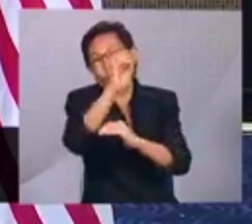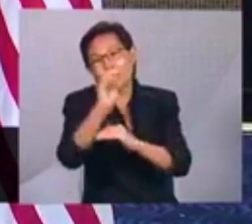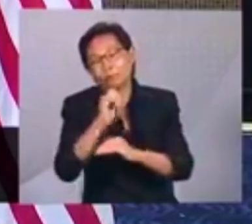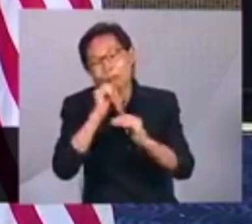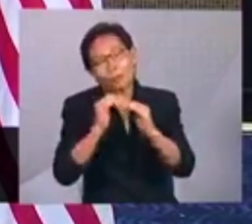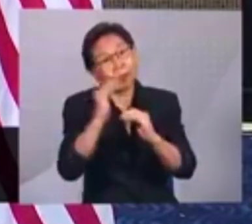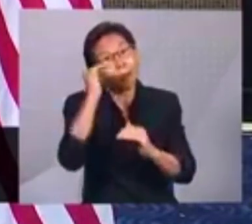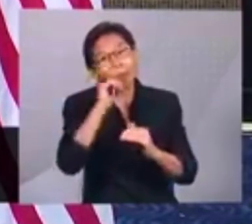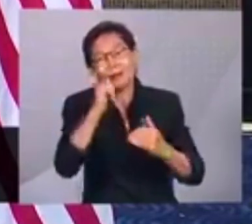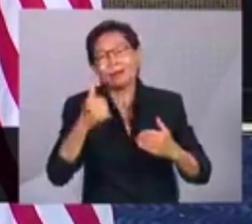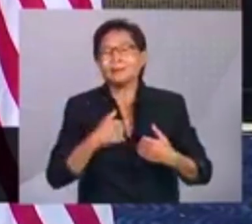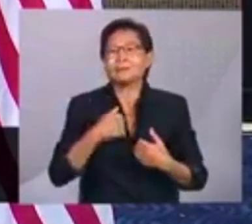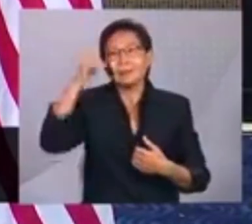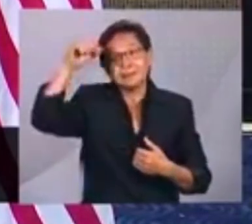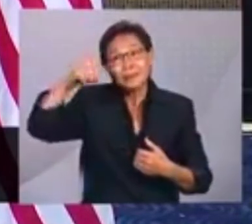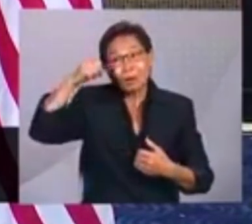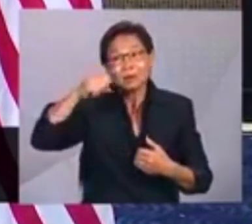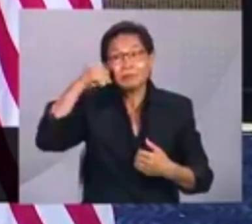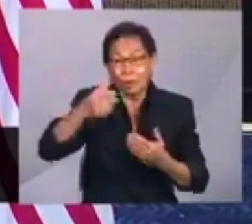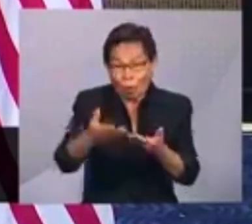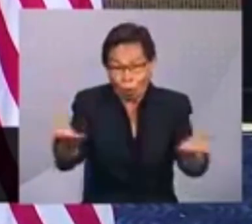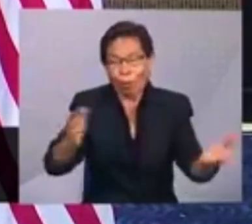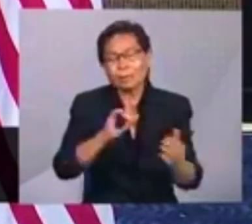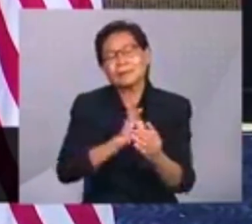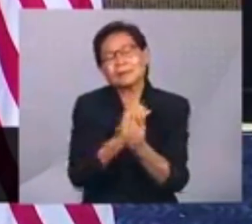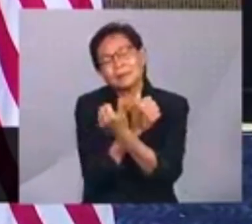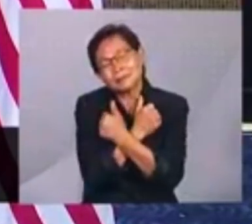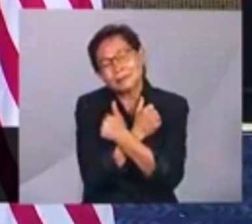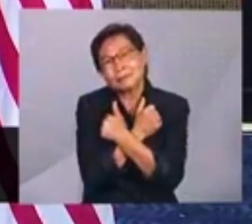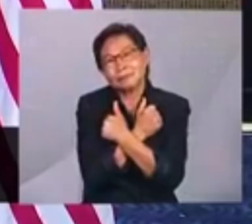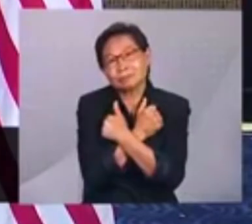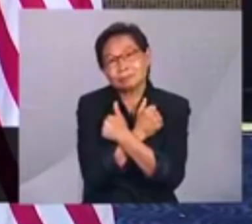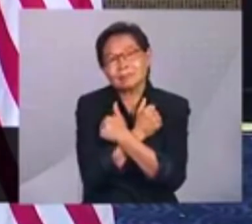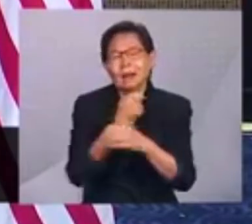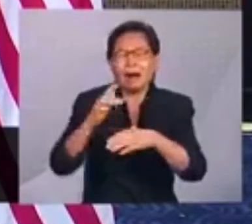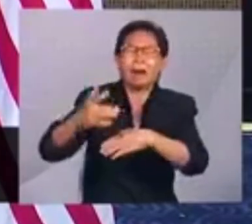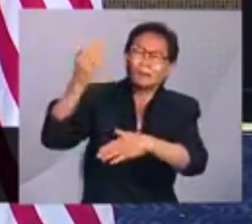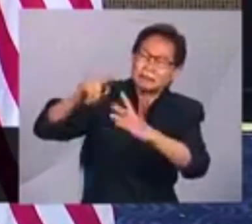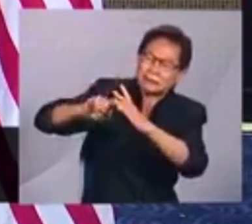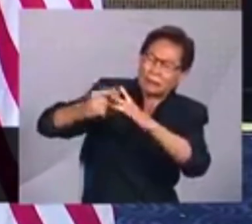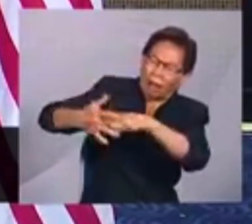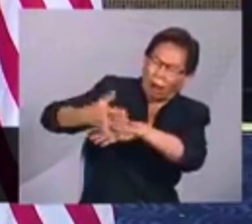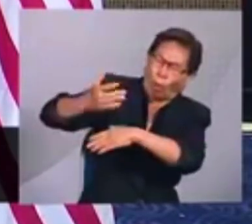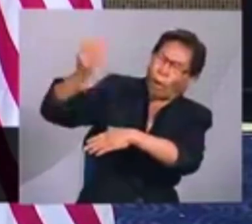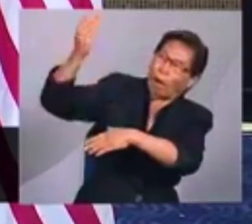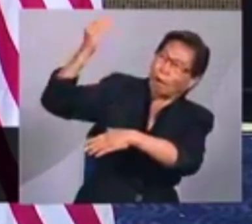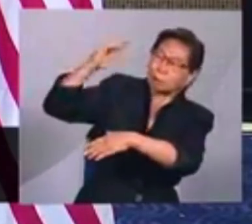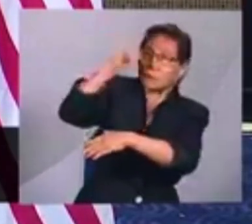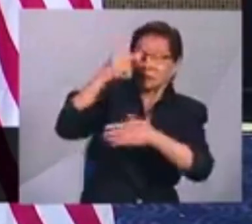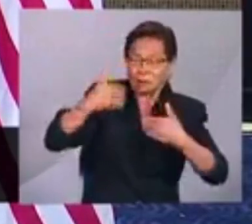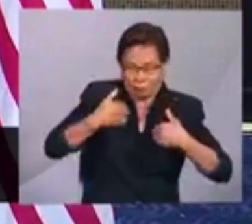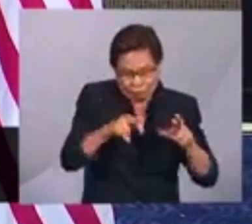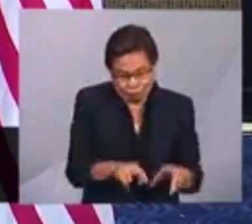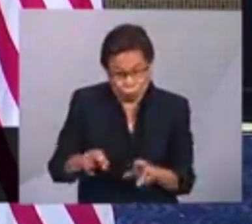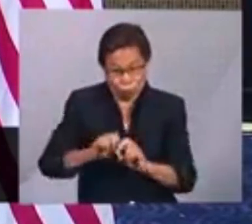Hai dadah Lestari yang saya kasih sekalian sejak dari awal kerajaan mempunyai perancangan yang